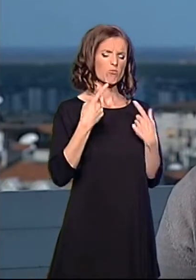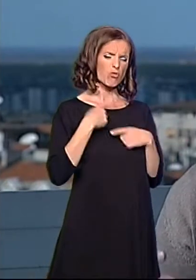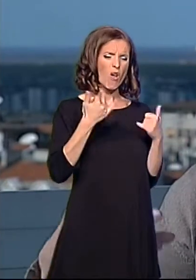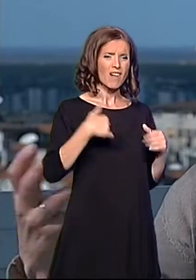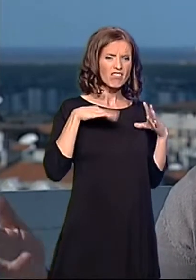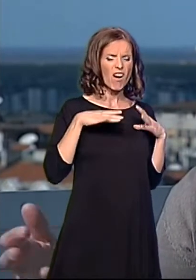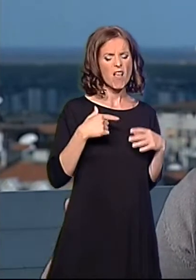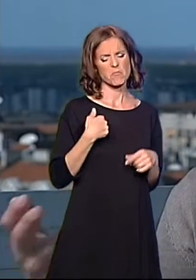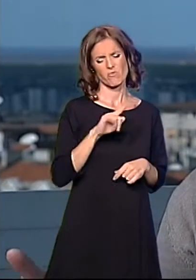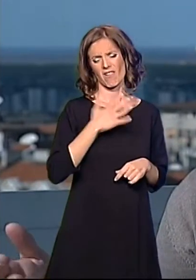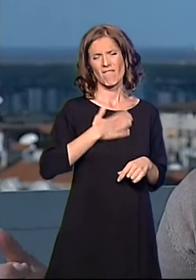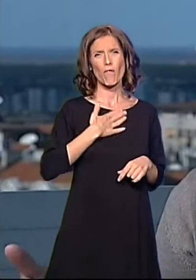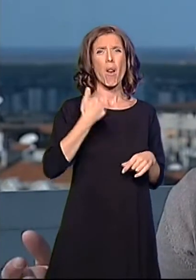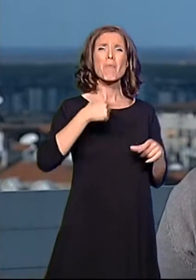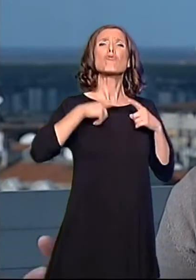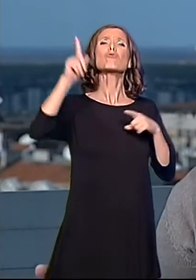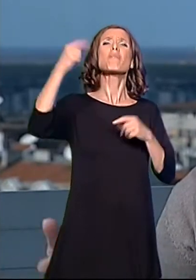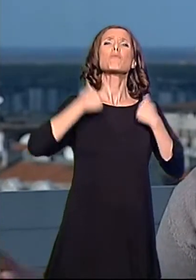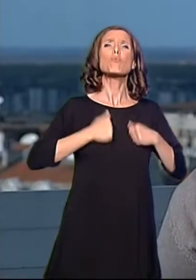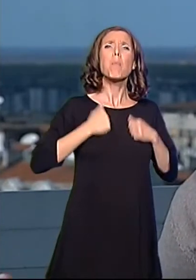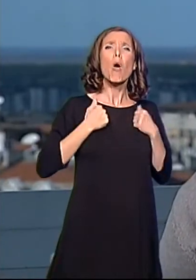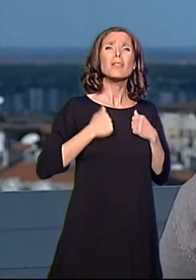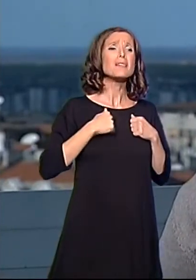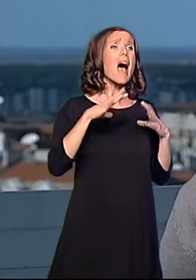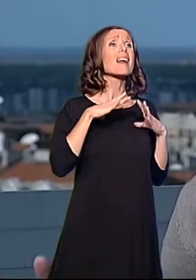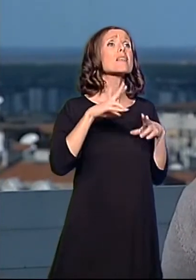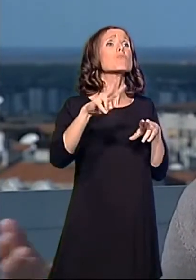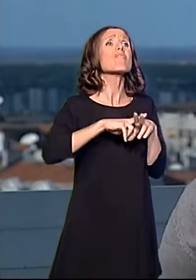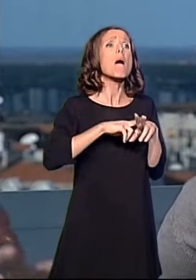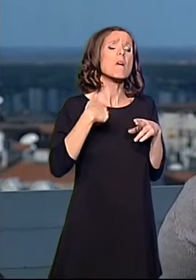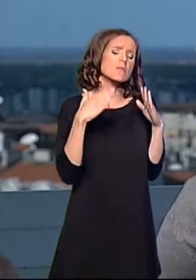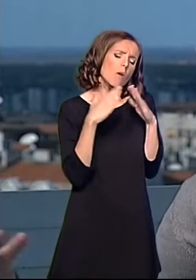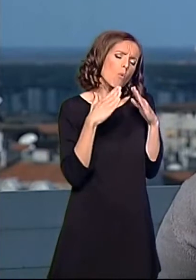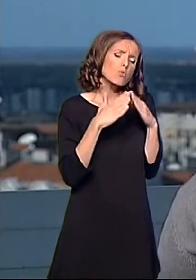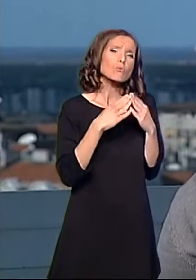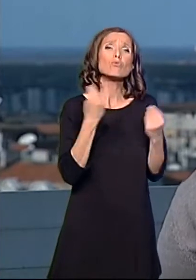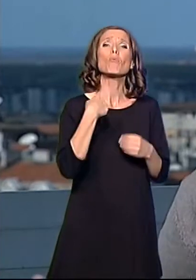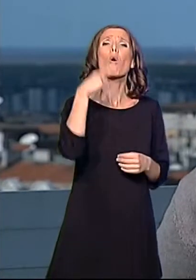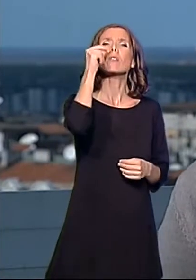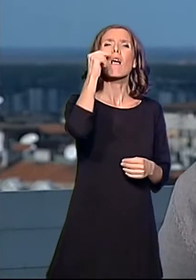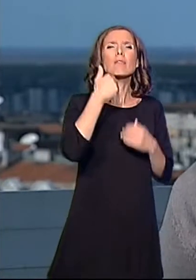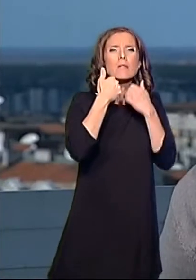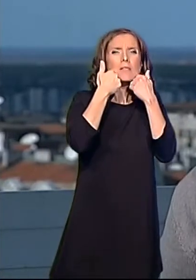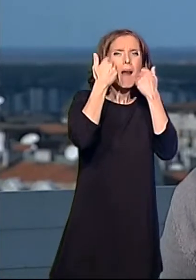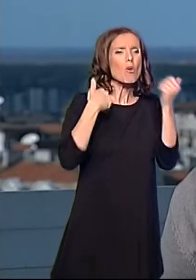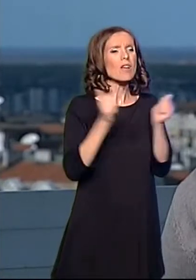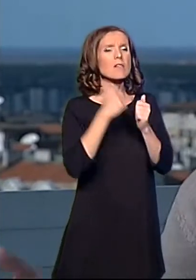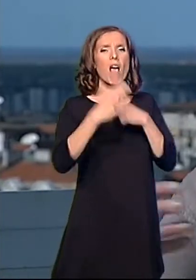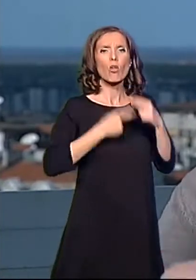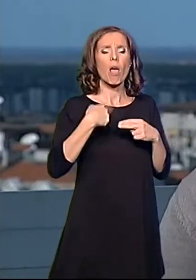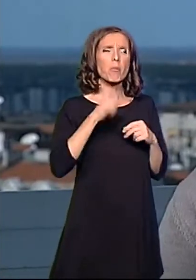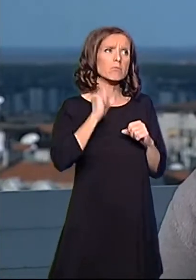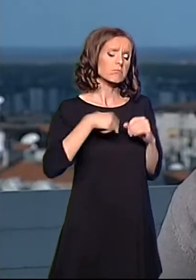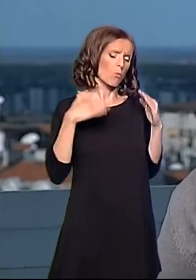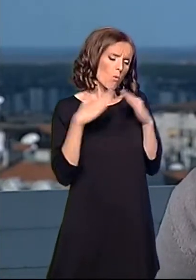Subotici, jer dva meseca ja onda provedem u kući jer je tatu sramota da mene izvede napolje i ja sedim unutra. I ja